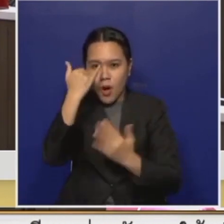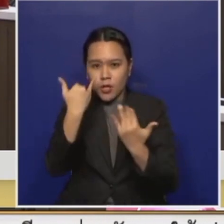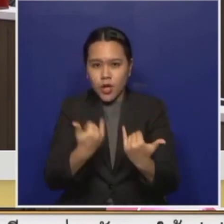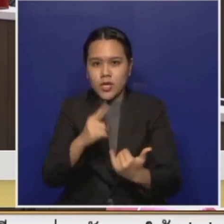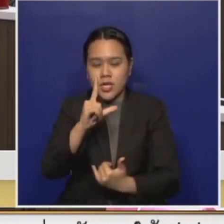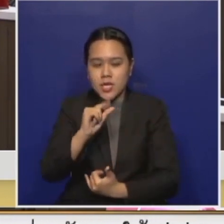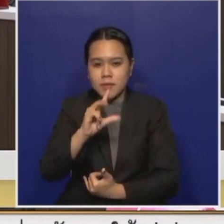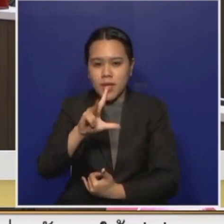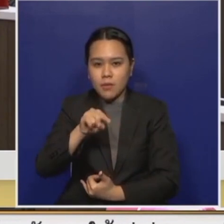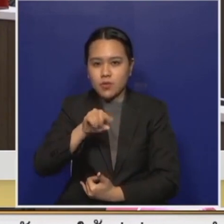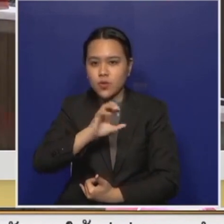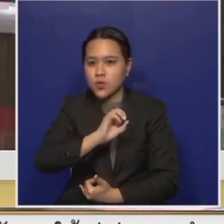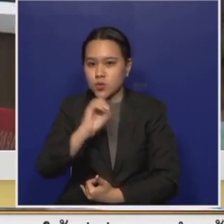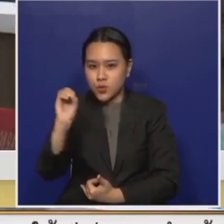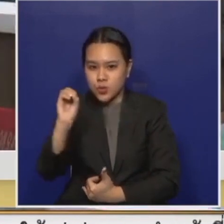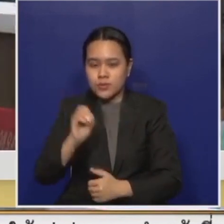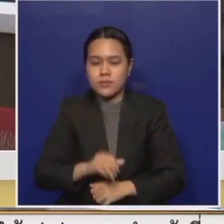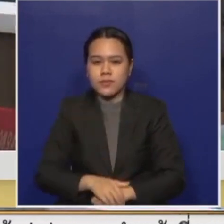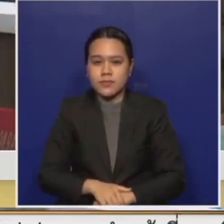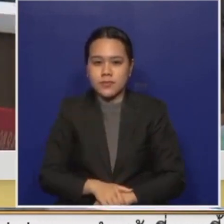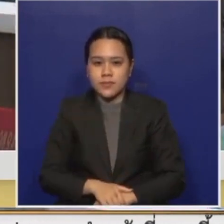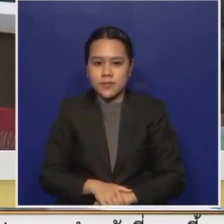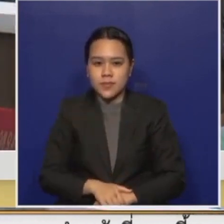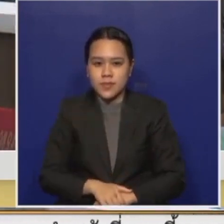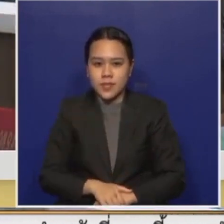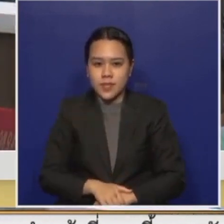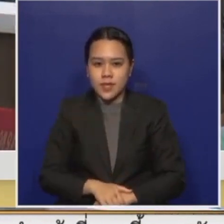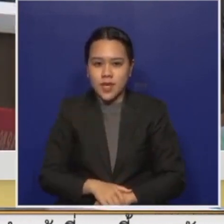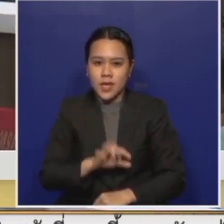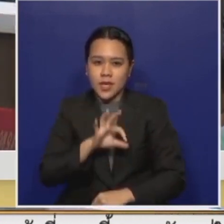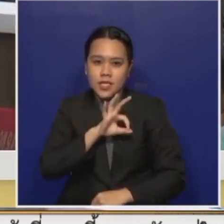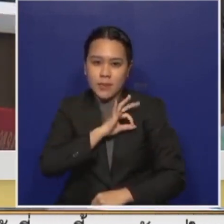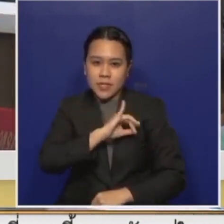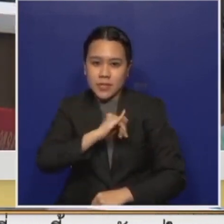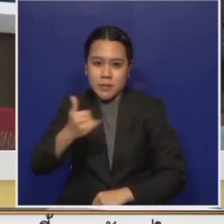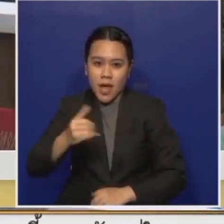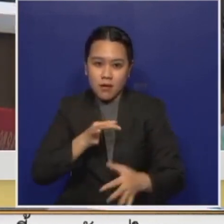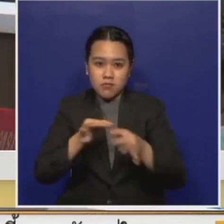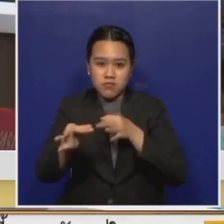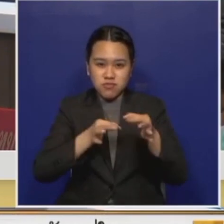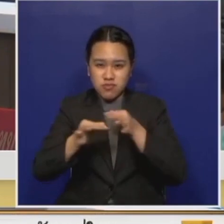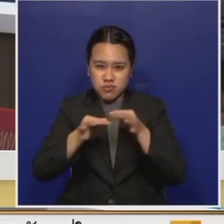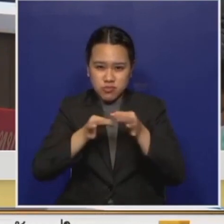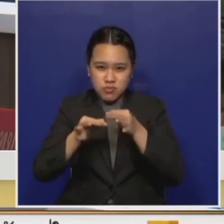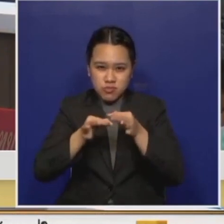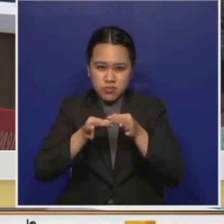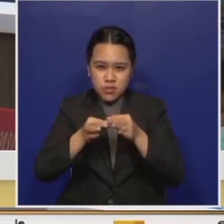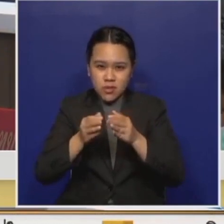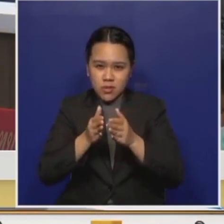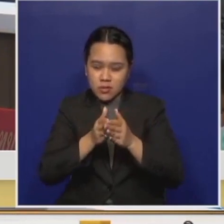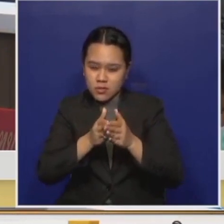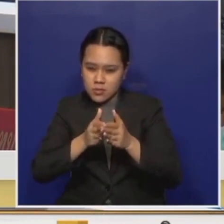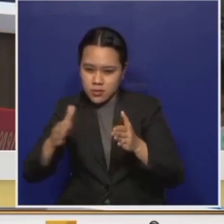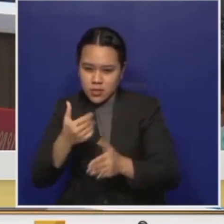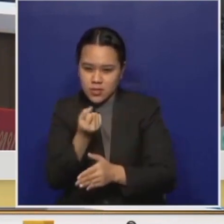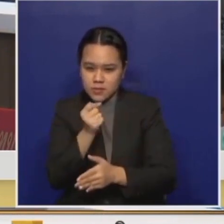านครัผมจะไม่ใช่เวลาเหมือนสมาชิบางท่านที่อภิปลายจน 11 นาฬิกา 59 นา